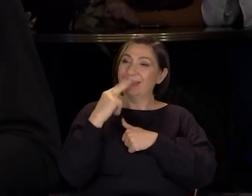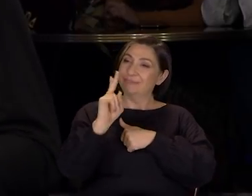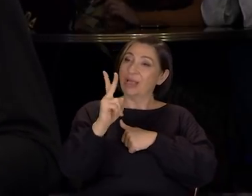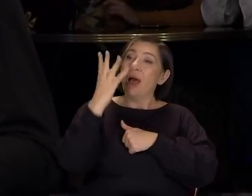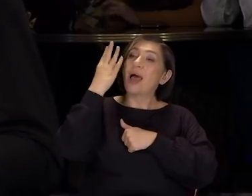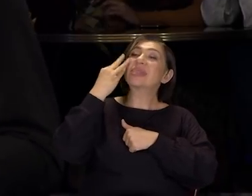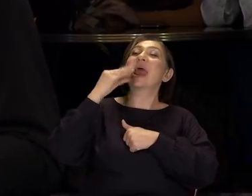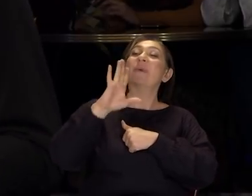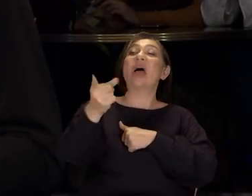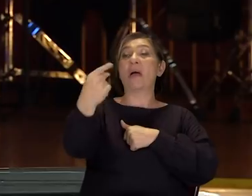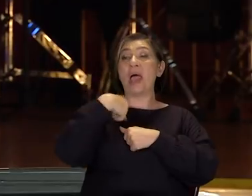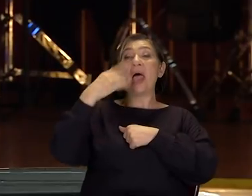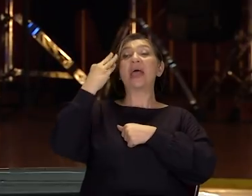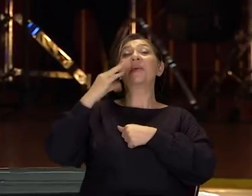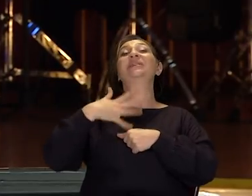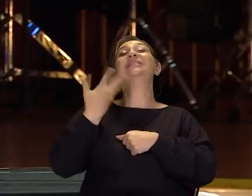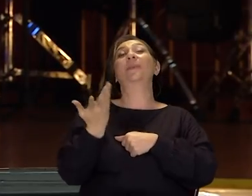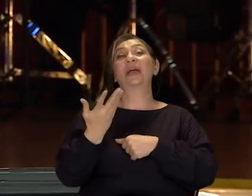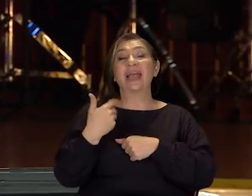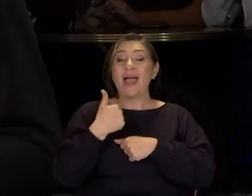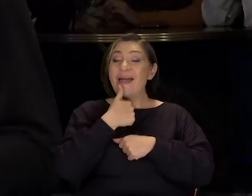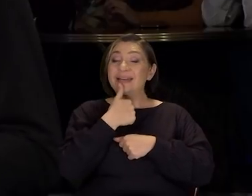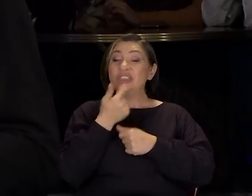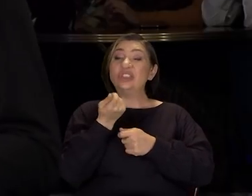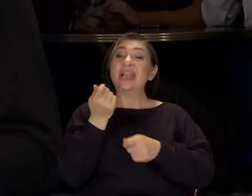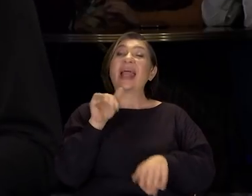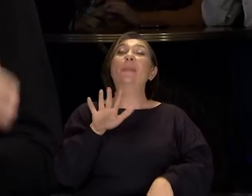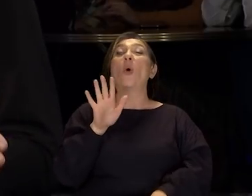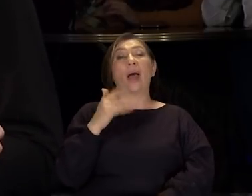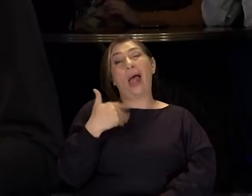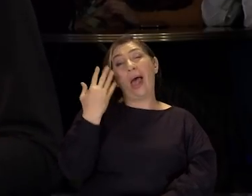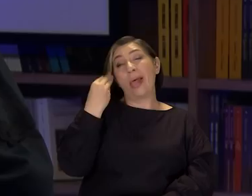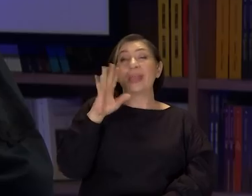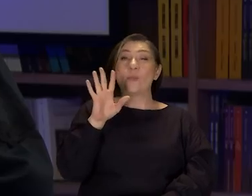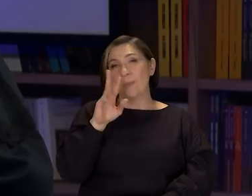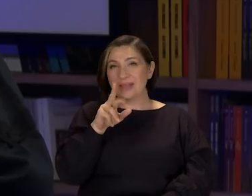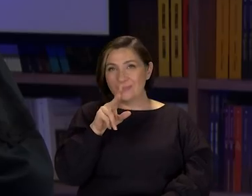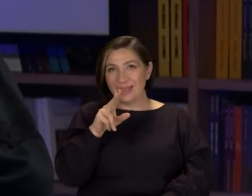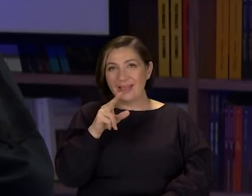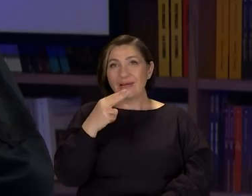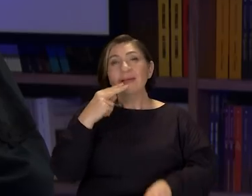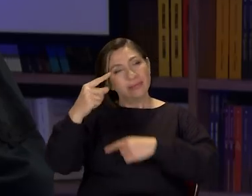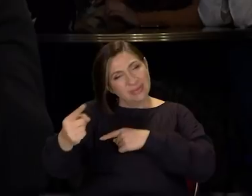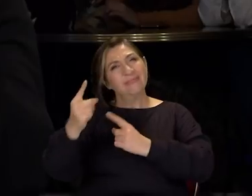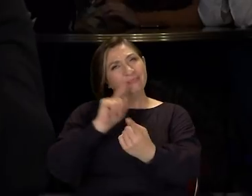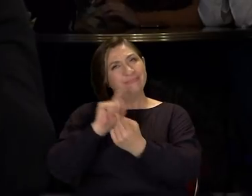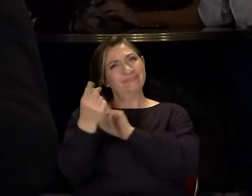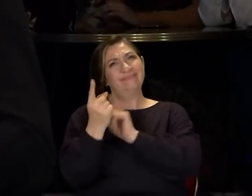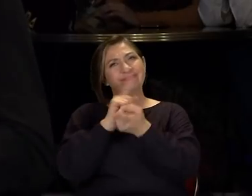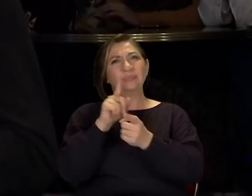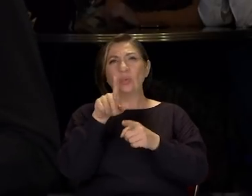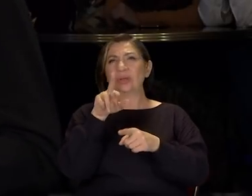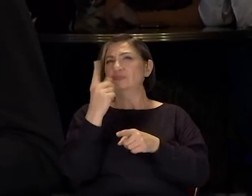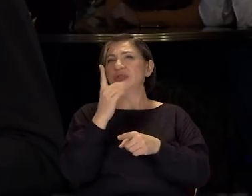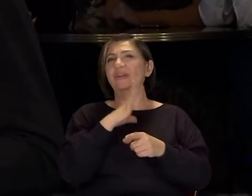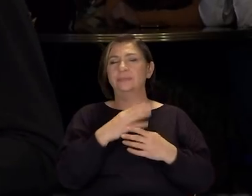anlamak istememe, belki işine gelmemesi erkek tarafının, hakeza kadın tarafının da. Yani öyle bir